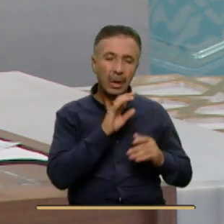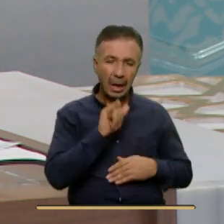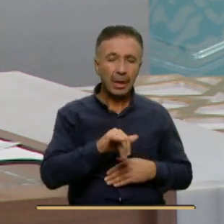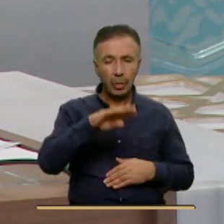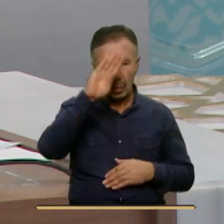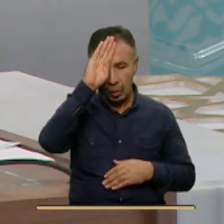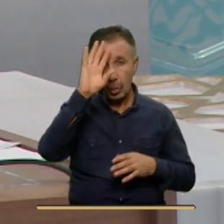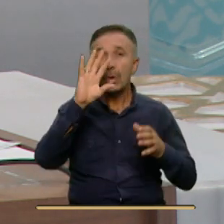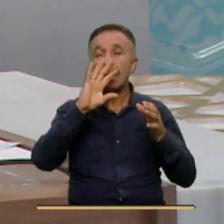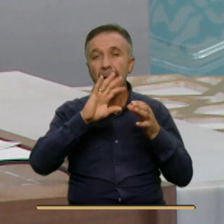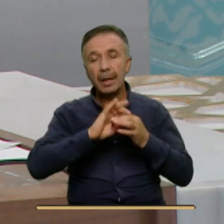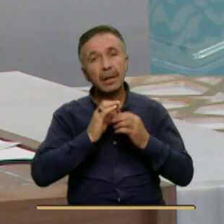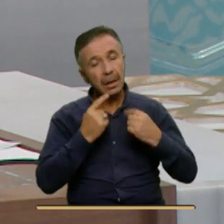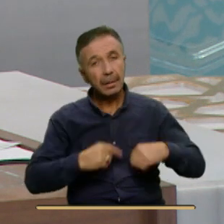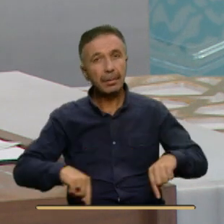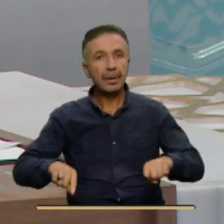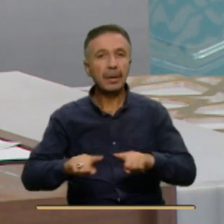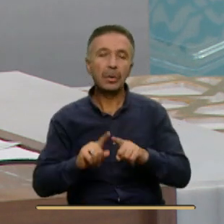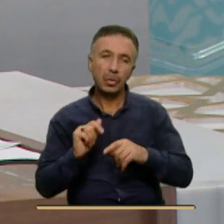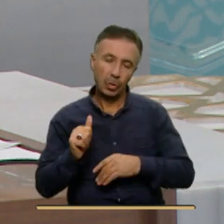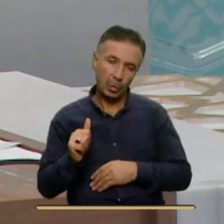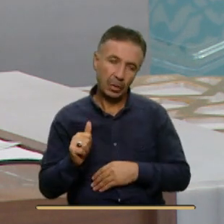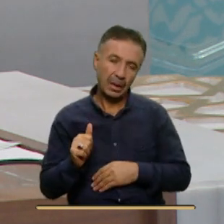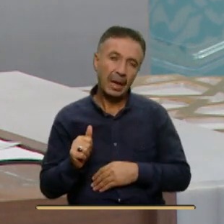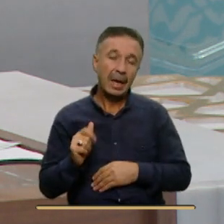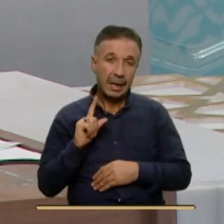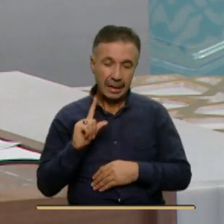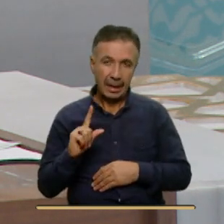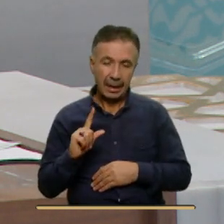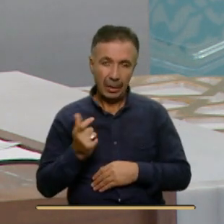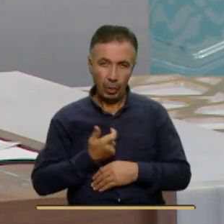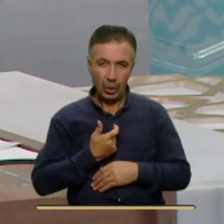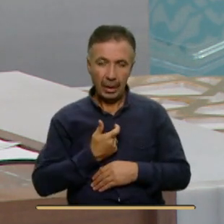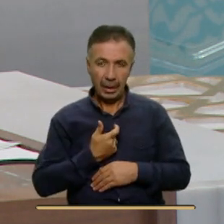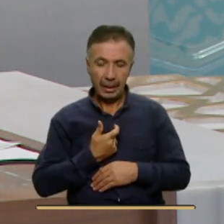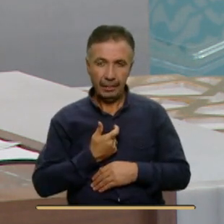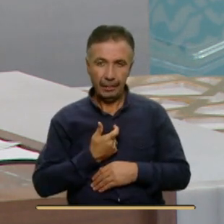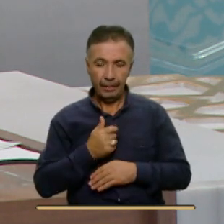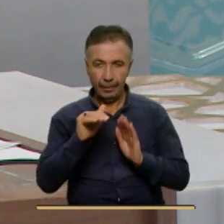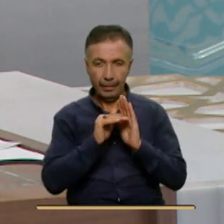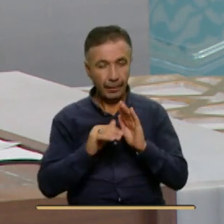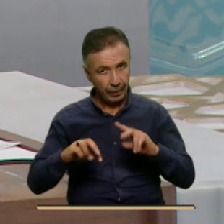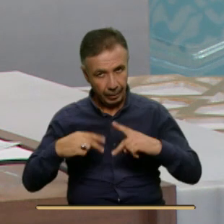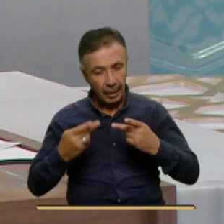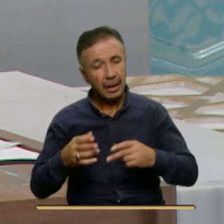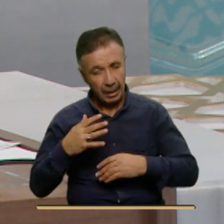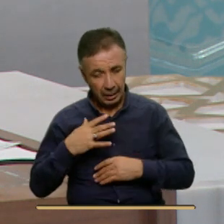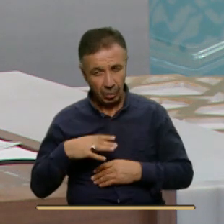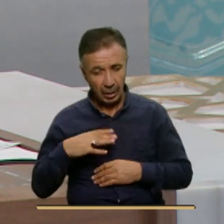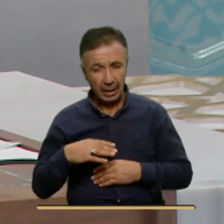alakalı biz günümüze gerekli ilkeleri aktarmak istiyorsak, iyi bir komşuluk